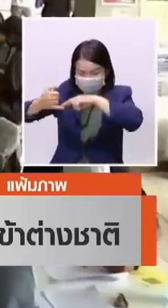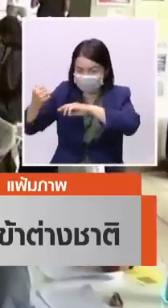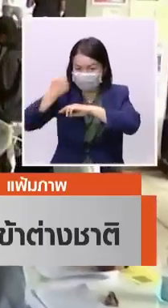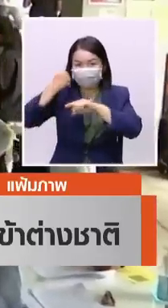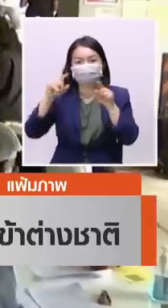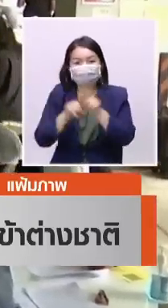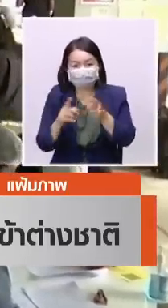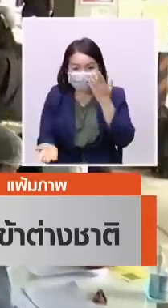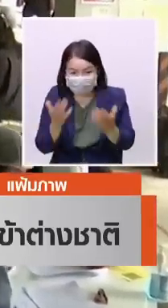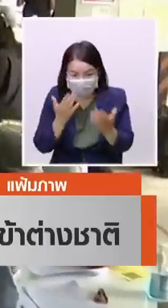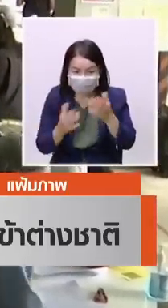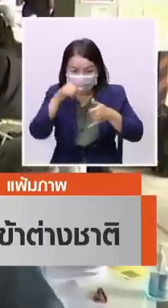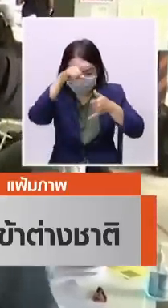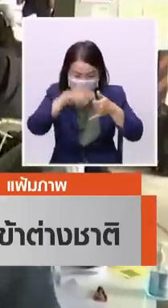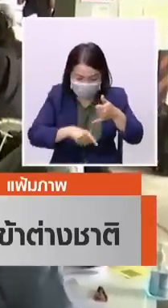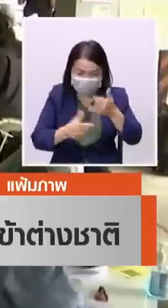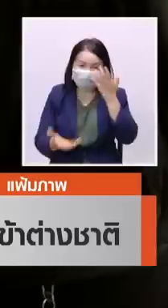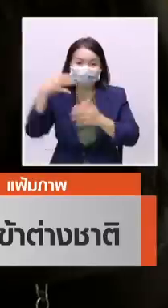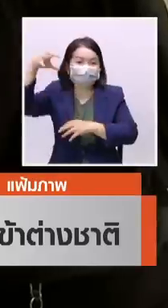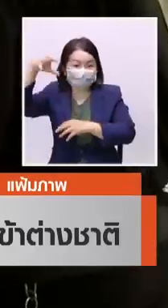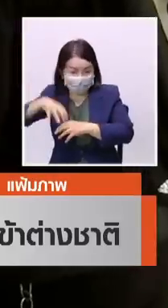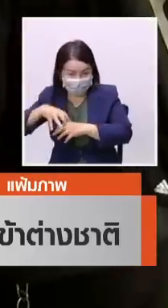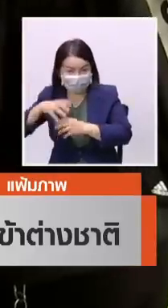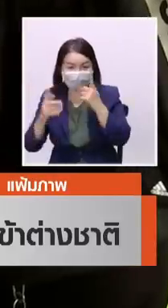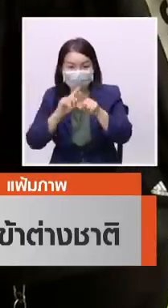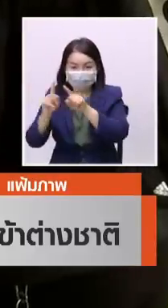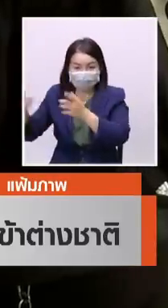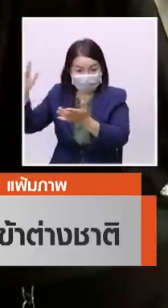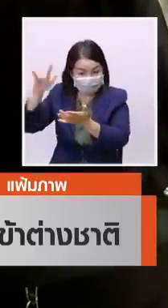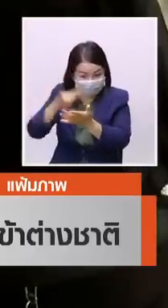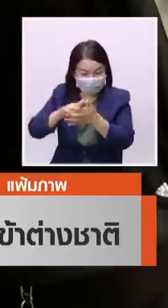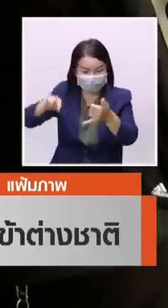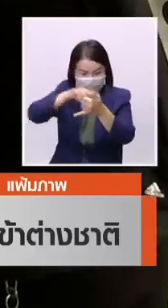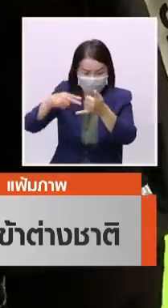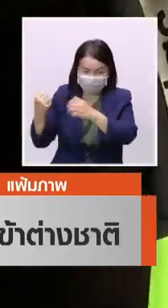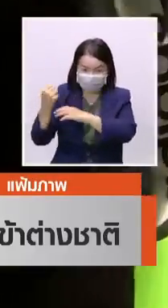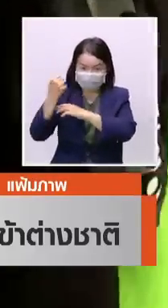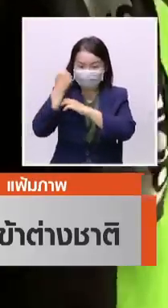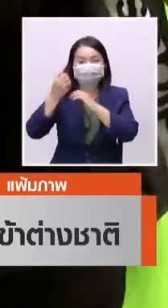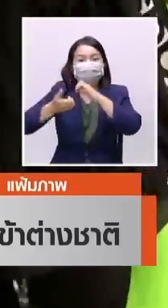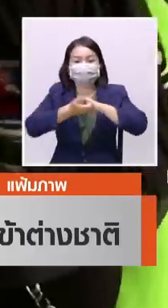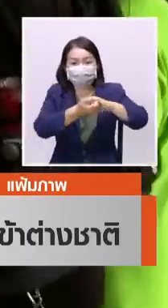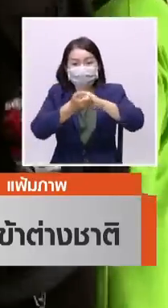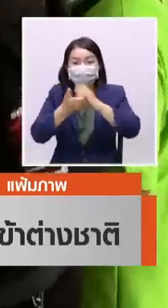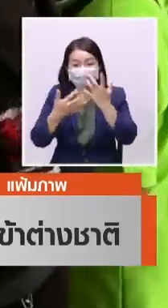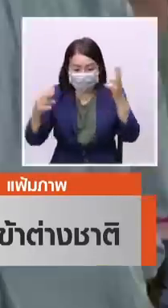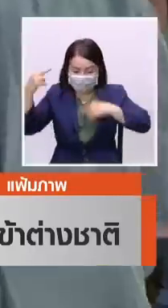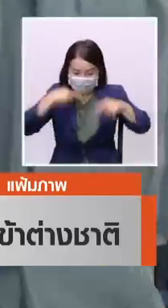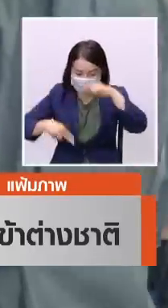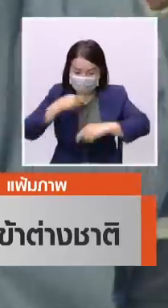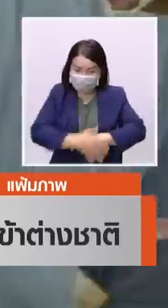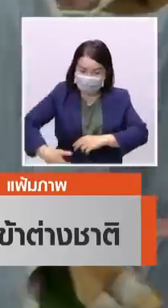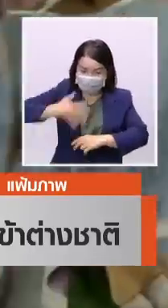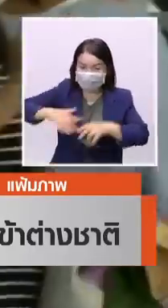ไม่ว่าจะเป็นระดับบุคคลหรือหน่วยงานต่างให้ความร่วมมือเต็มที่แล้วที่สำคัญมีการตรวจหาเชื้อเข้าถึง